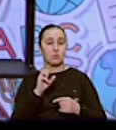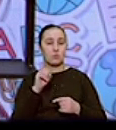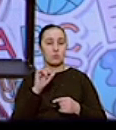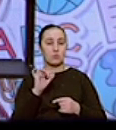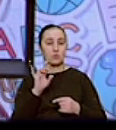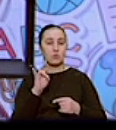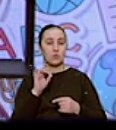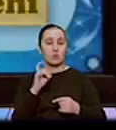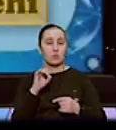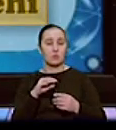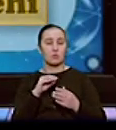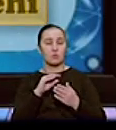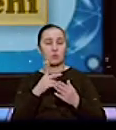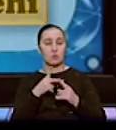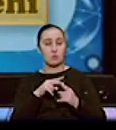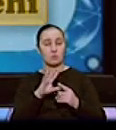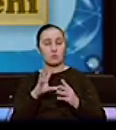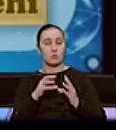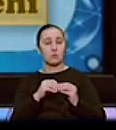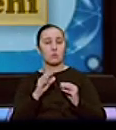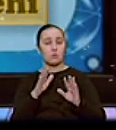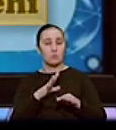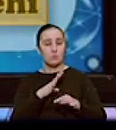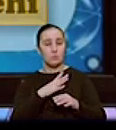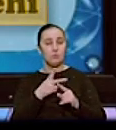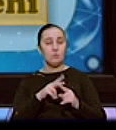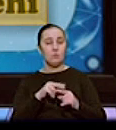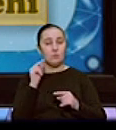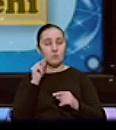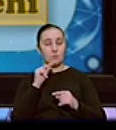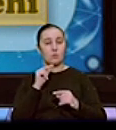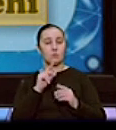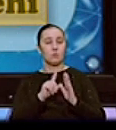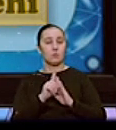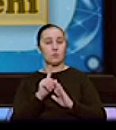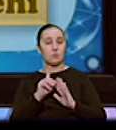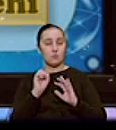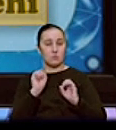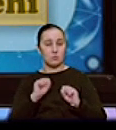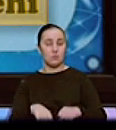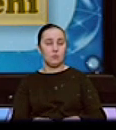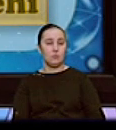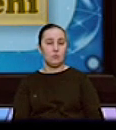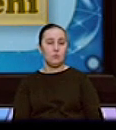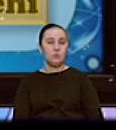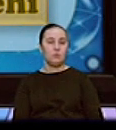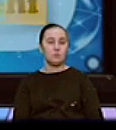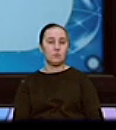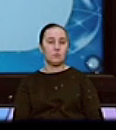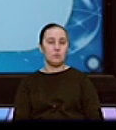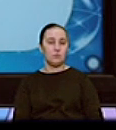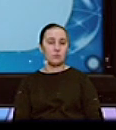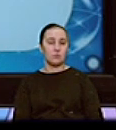Husnixat daqiqasini o'tkazib oldik. Endi darsimizni boshlasak ham bo'ladi.